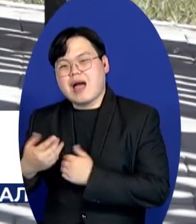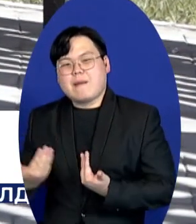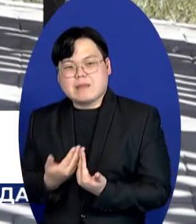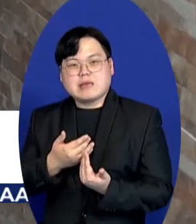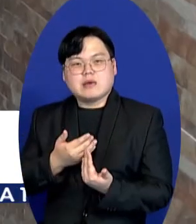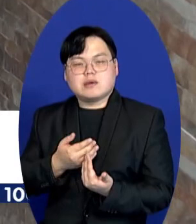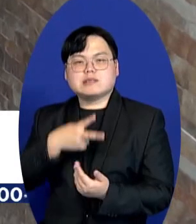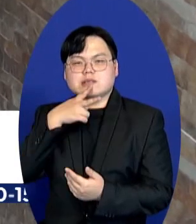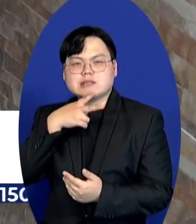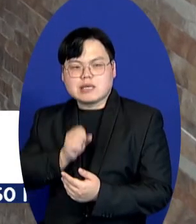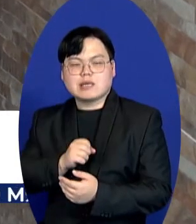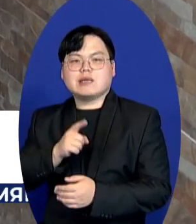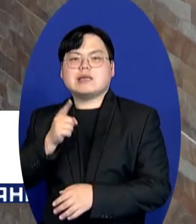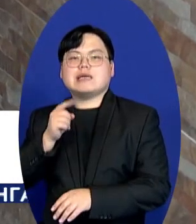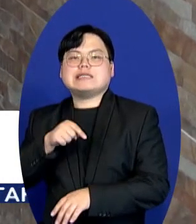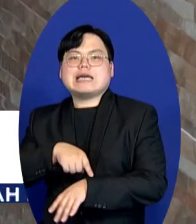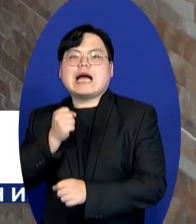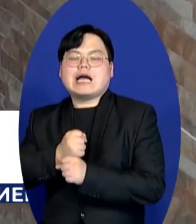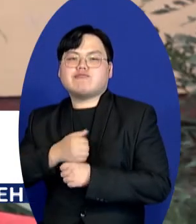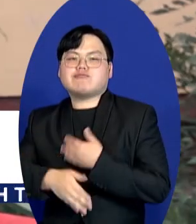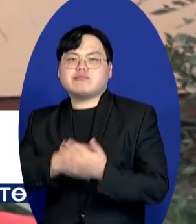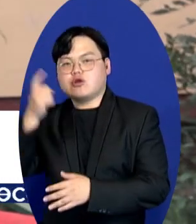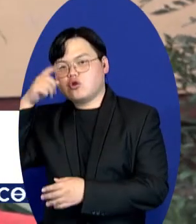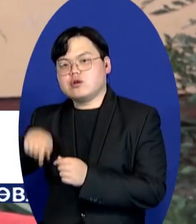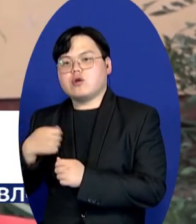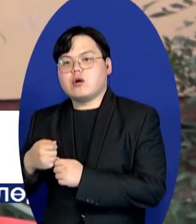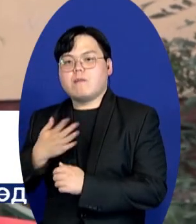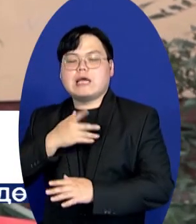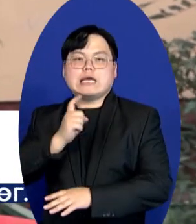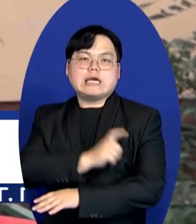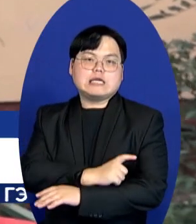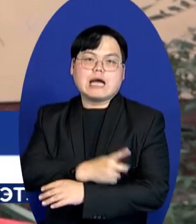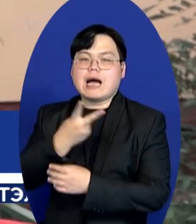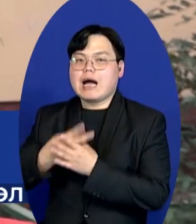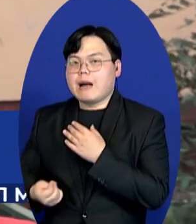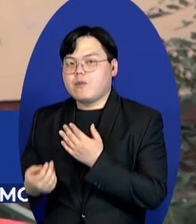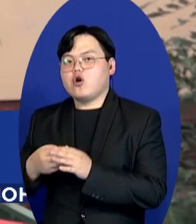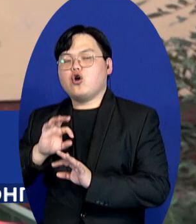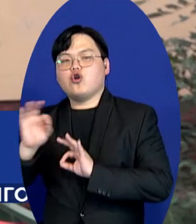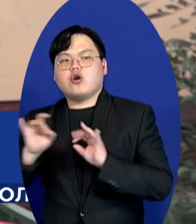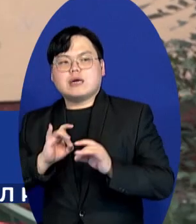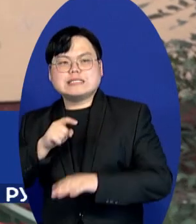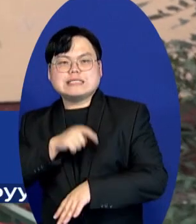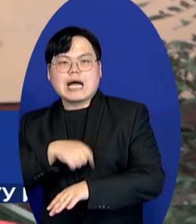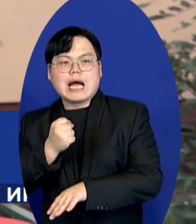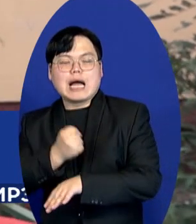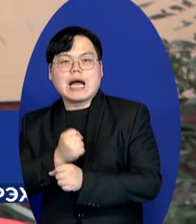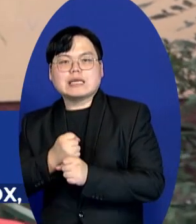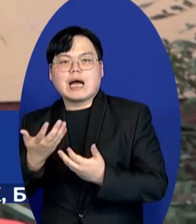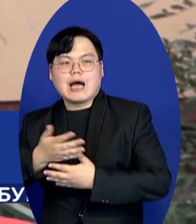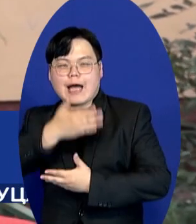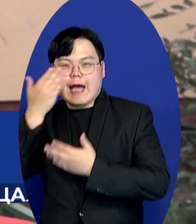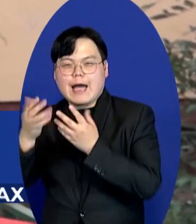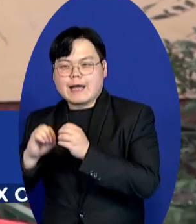цалингийнхаа 70% түрээсийн төлбөрт өгдөг байна. Нэг хичээлийн хажуугаар бас ингээд нэг энэ тентгийн цагийн ажлууд бас хийгээд явхаар хичээл